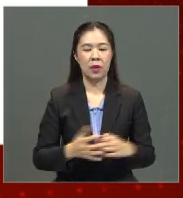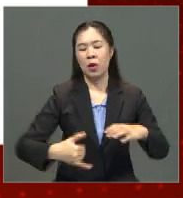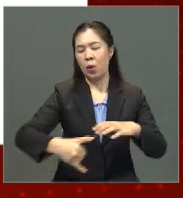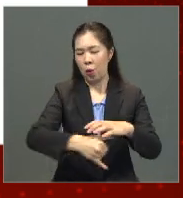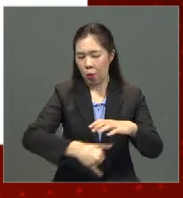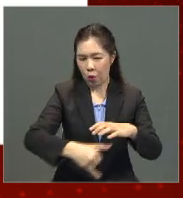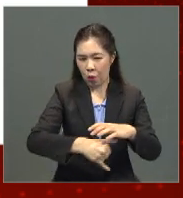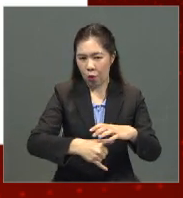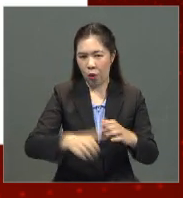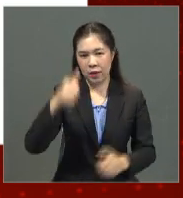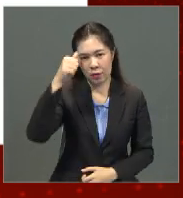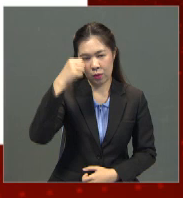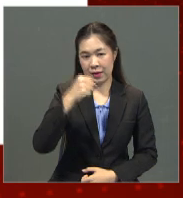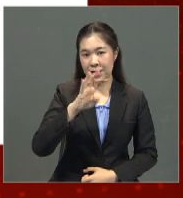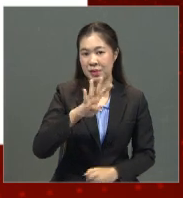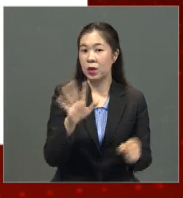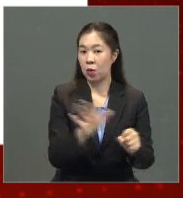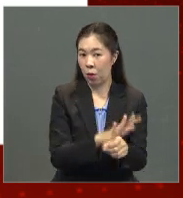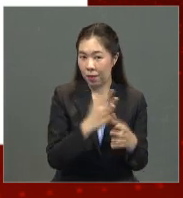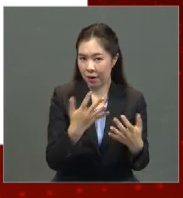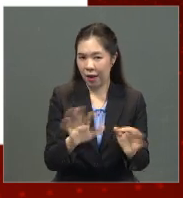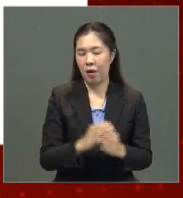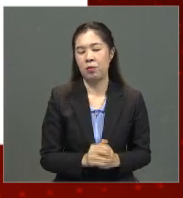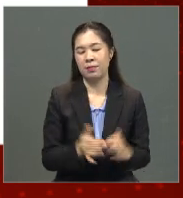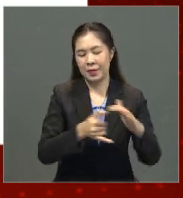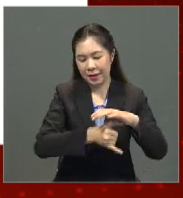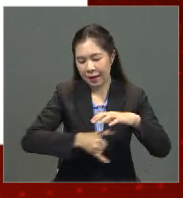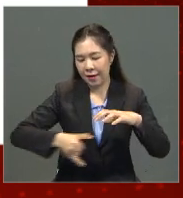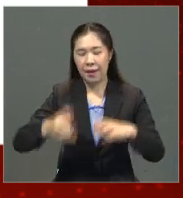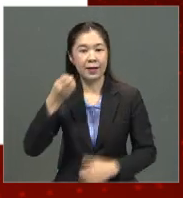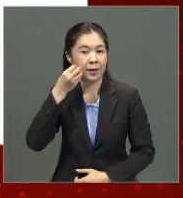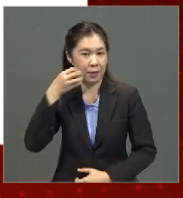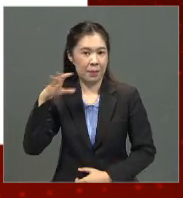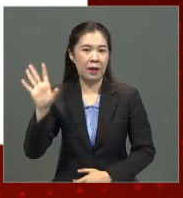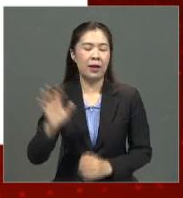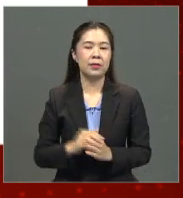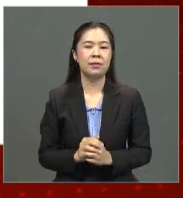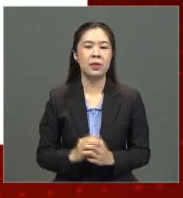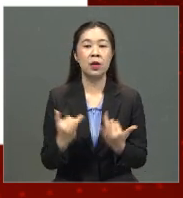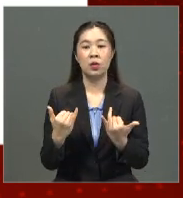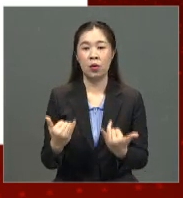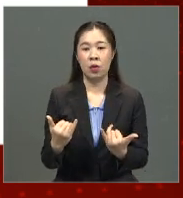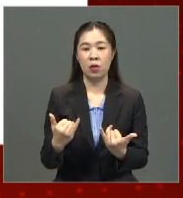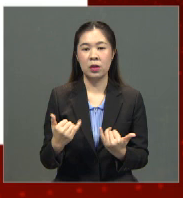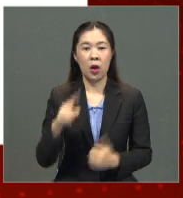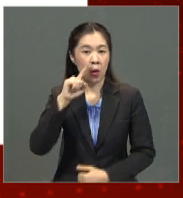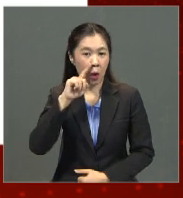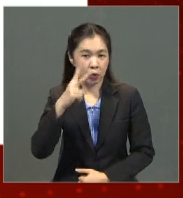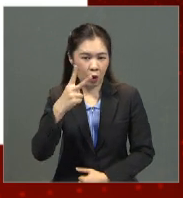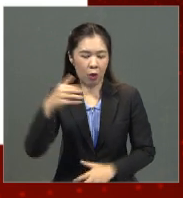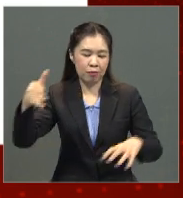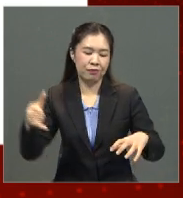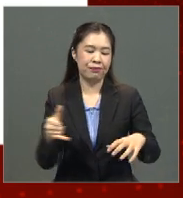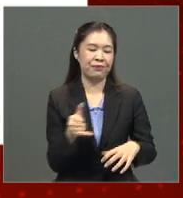ใน saganทีนครบ14วันเพราะอยู่ครบก็ได้รับอนุญาตให้กลับบ้านแต่ว่าล่าสุดเนี่ยเธอกลับมาตรวจสุขภาพอีกครั้ง